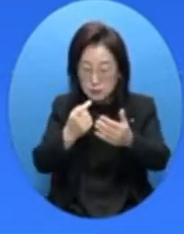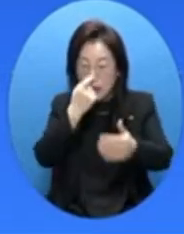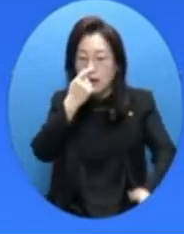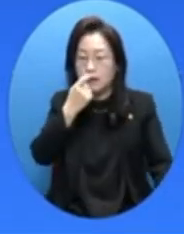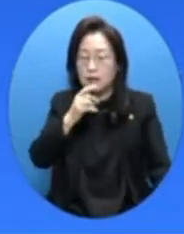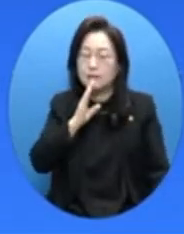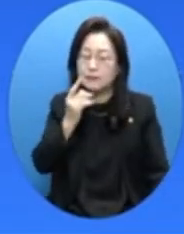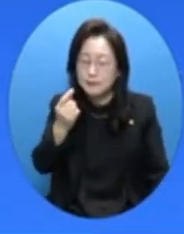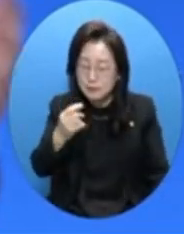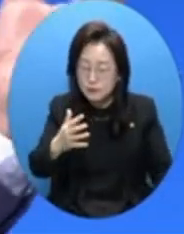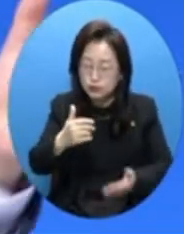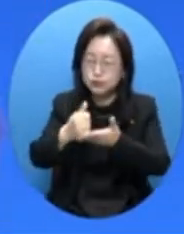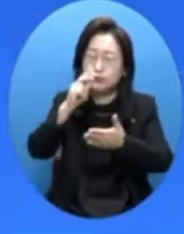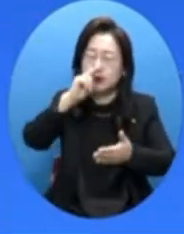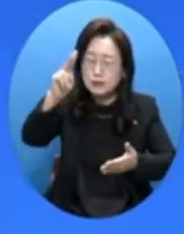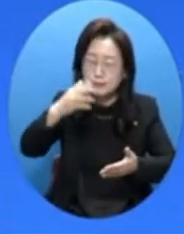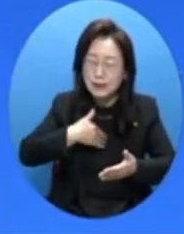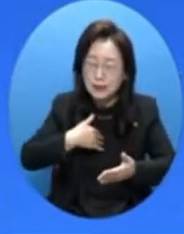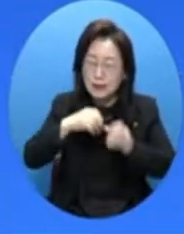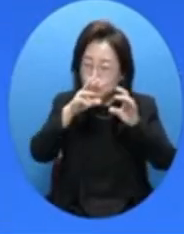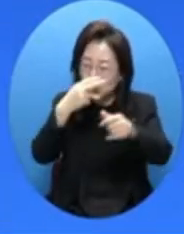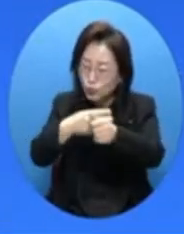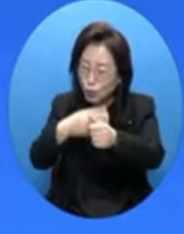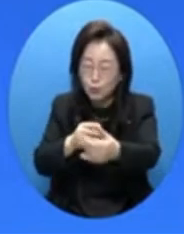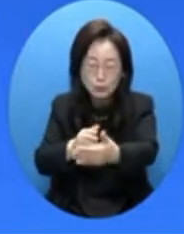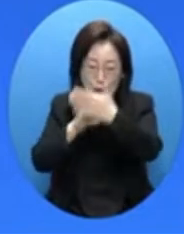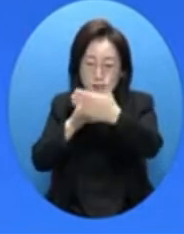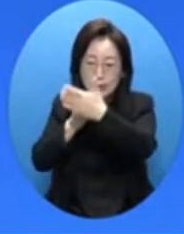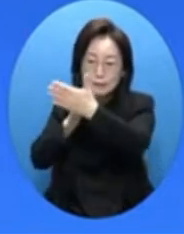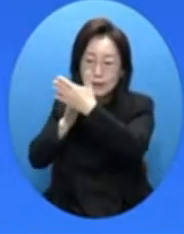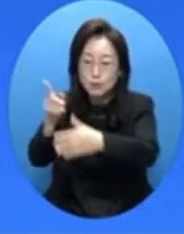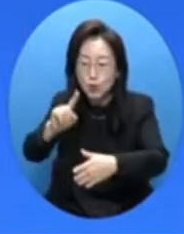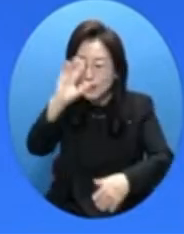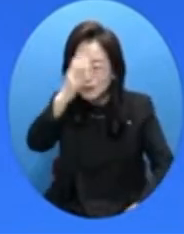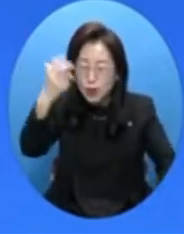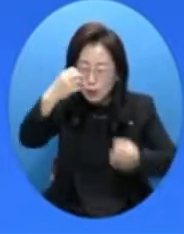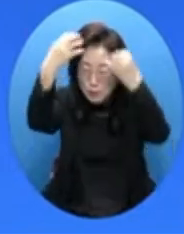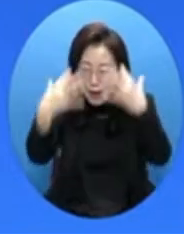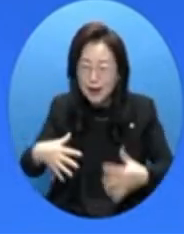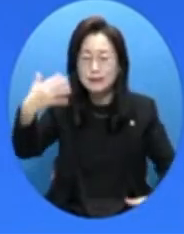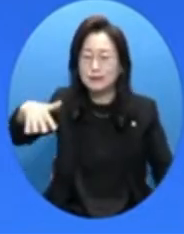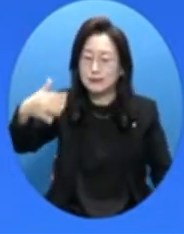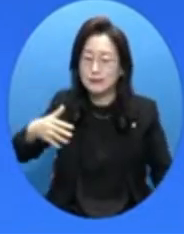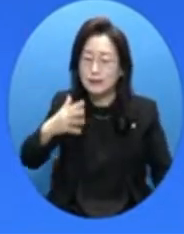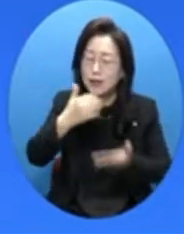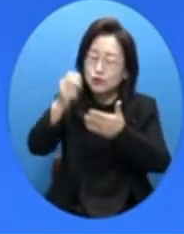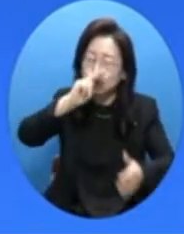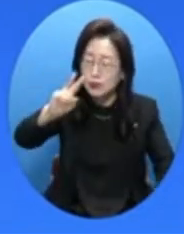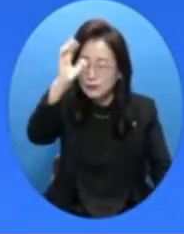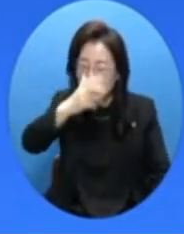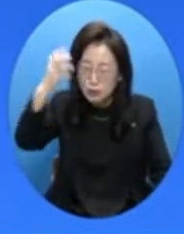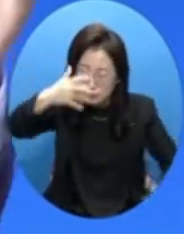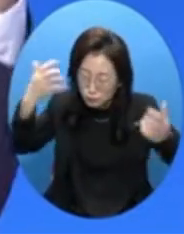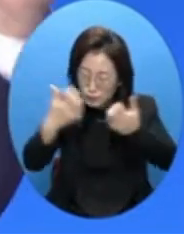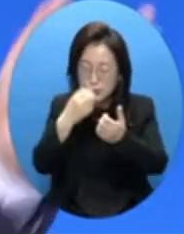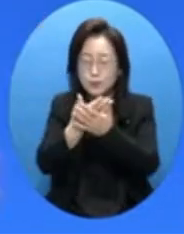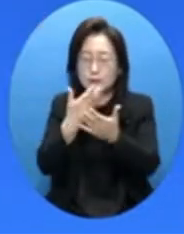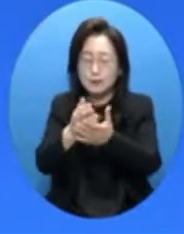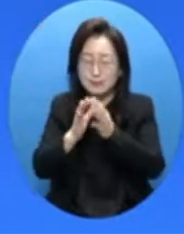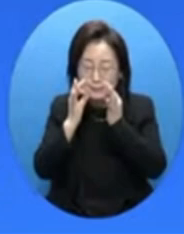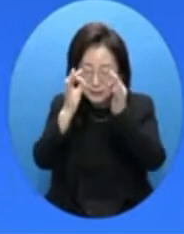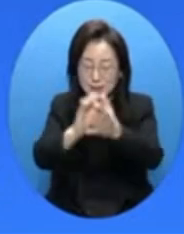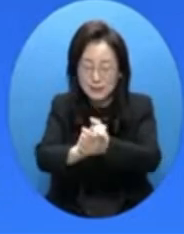주님 내가 선교사에게 열매가 없었던 것은 성령을 받지 못해 그렇습니다 주연에게 성령을 주시옵소서 성령을 주시옵소서